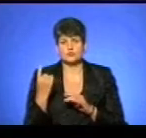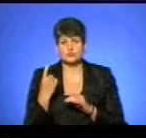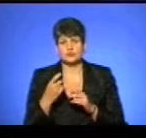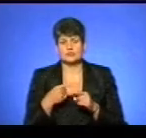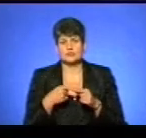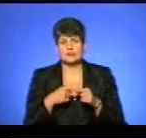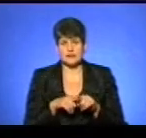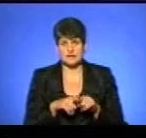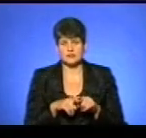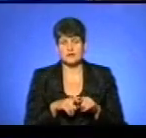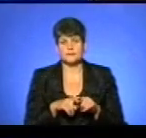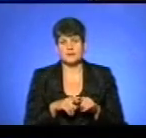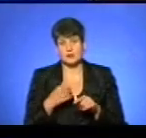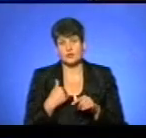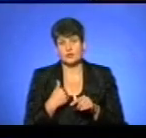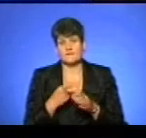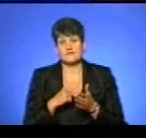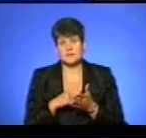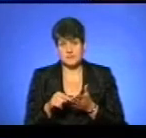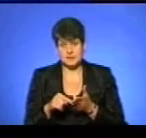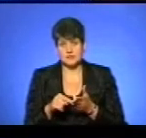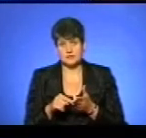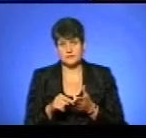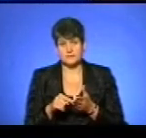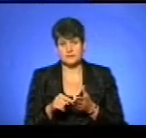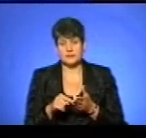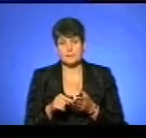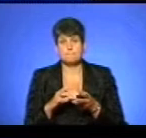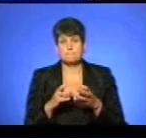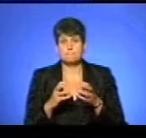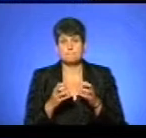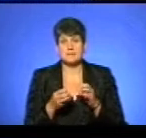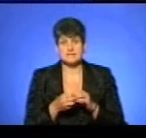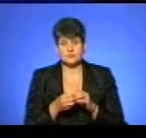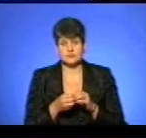через банки. І ми, я хотів би відмітити, що по підсумках